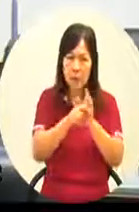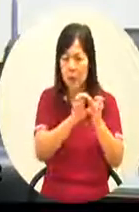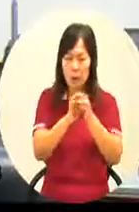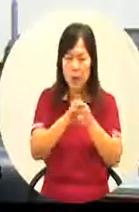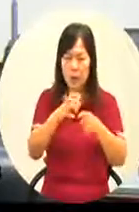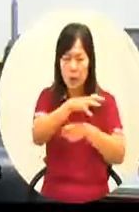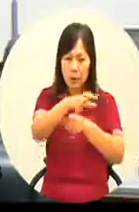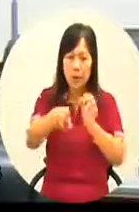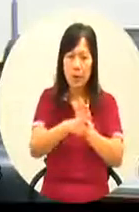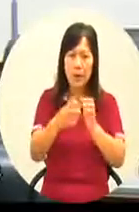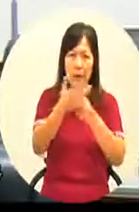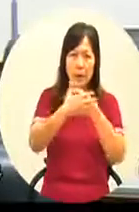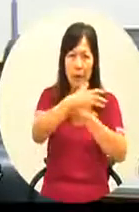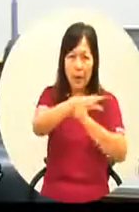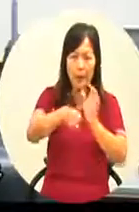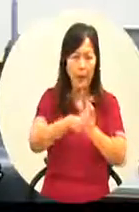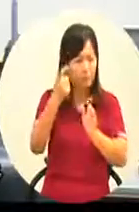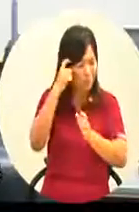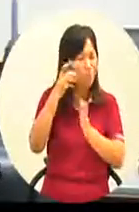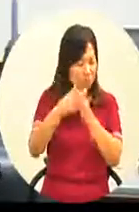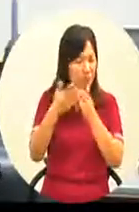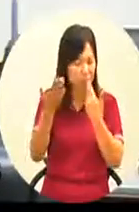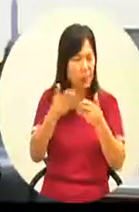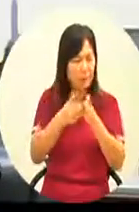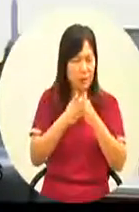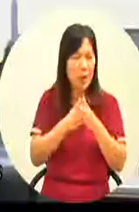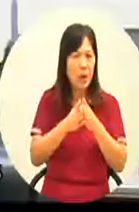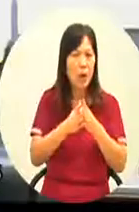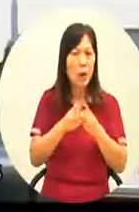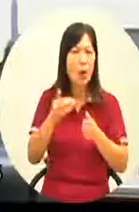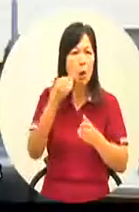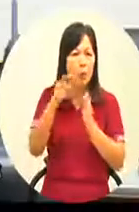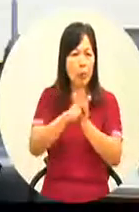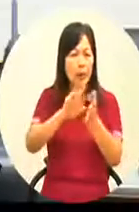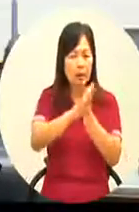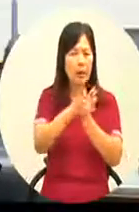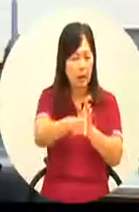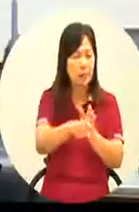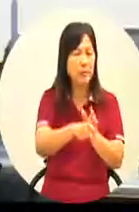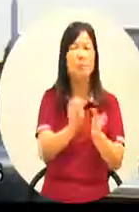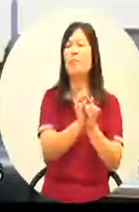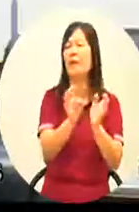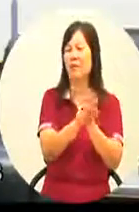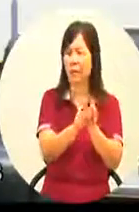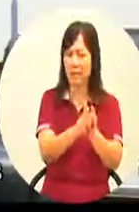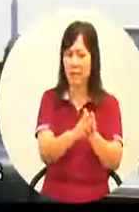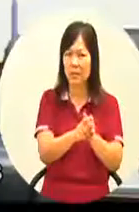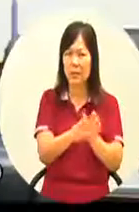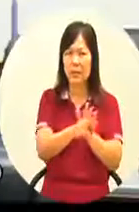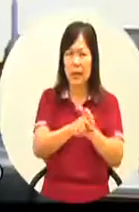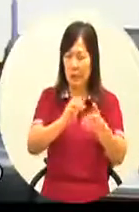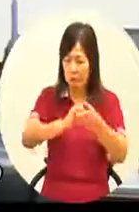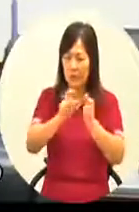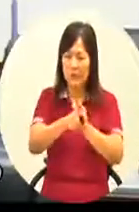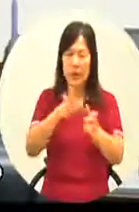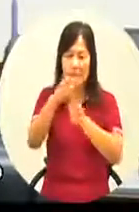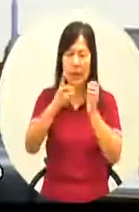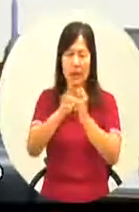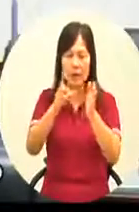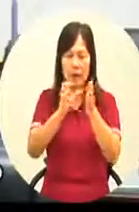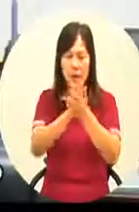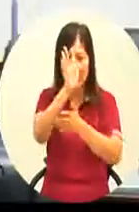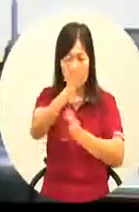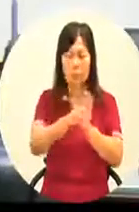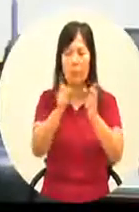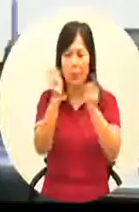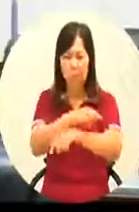环保局的好好的去思考一下。你若要跟你杀鸡取卵，不要紧，继续用落，保证两单外后换